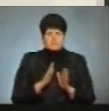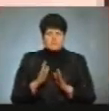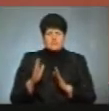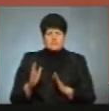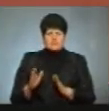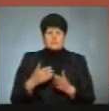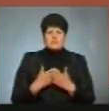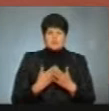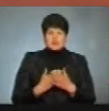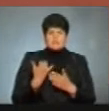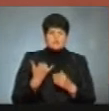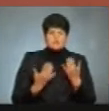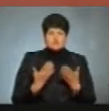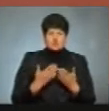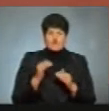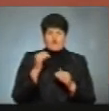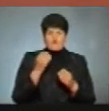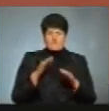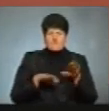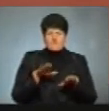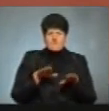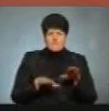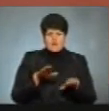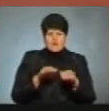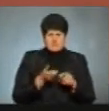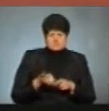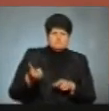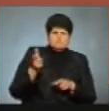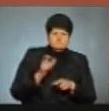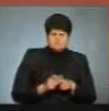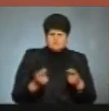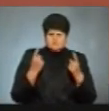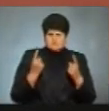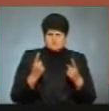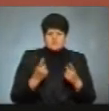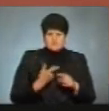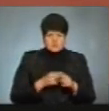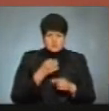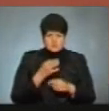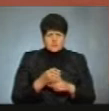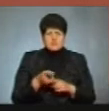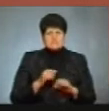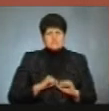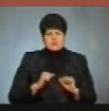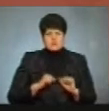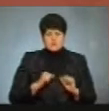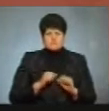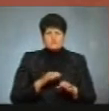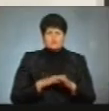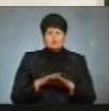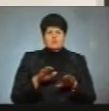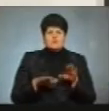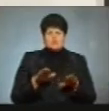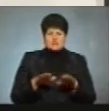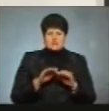безпека. Наприклад, якщо вага допустимо перевищена, це також вони відповідають за те, да, що... Так, вони стараються, щоб